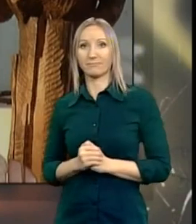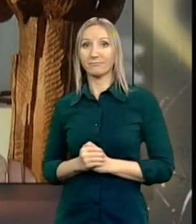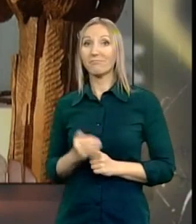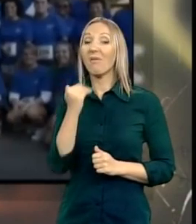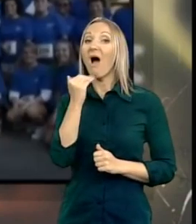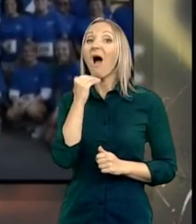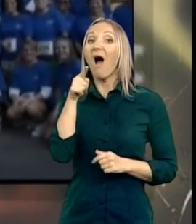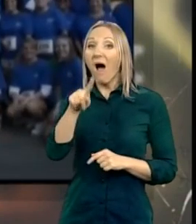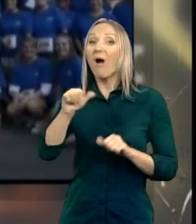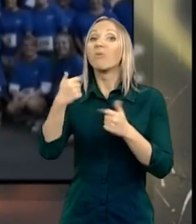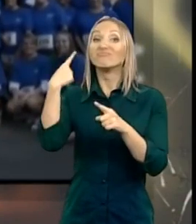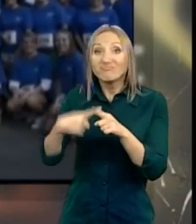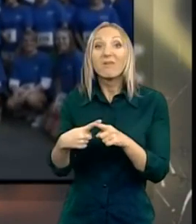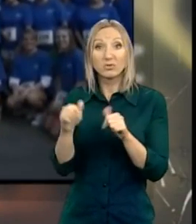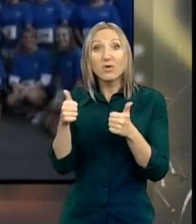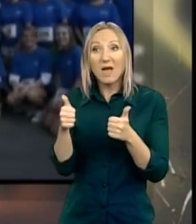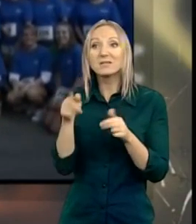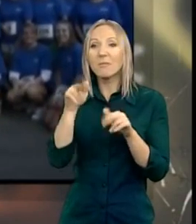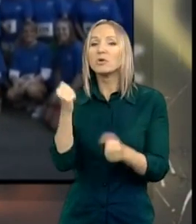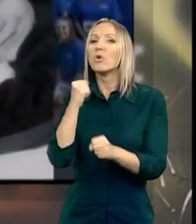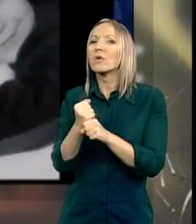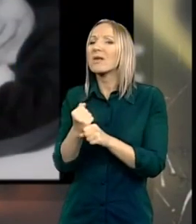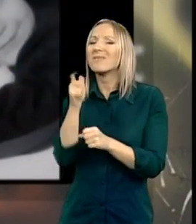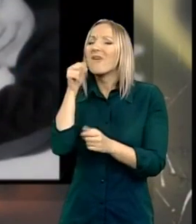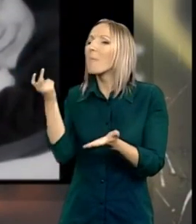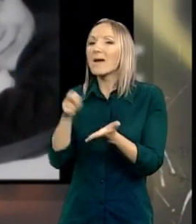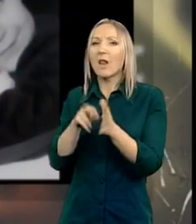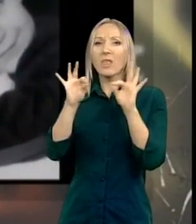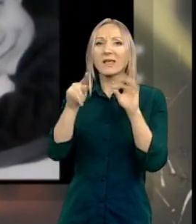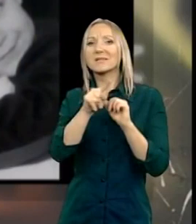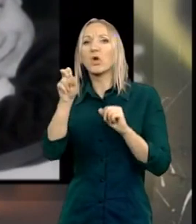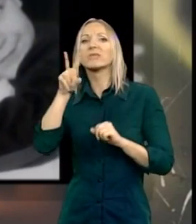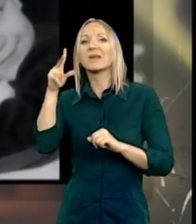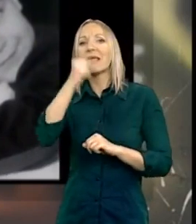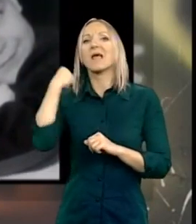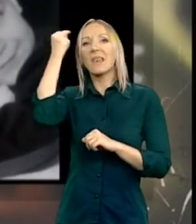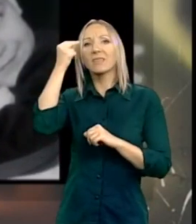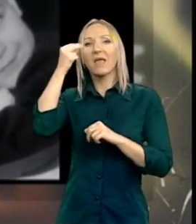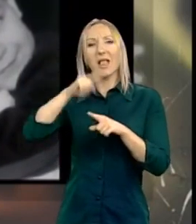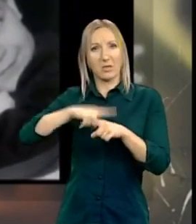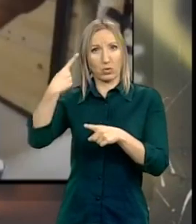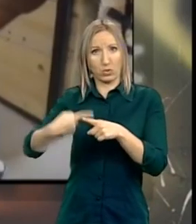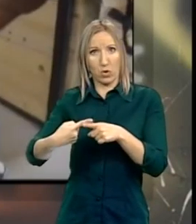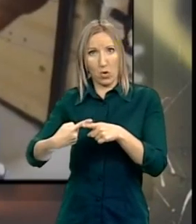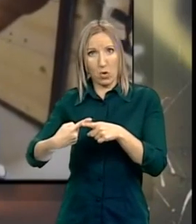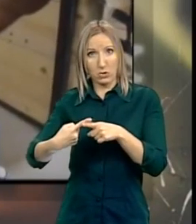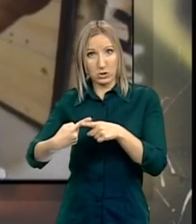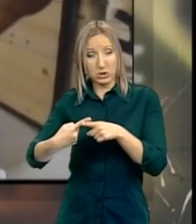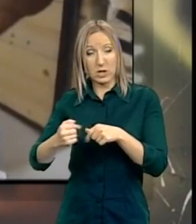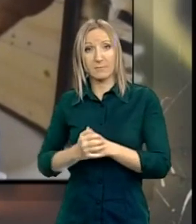Ukoliko jeste, ona se može raditi veoma rano, već od 10. do 13. nedelje trudnoće s biopsijom korijenskih